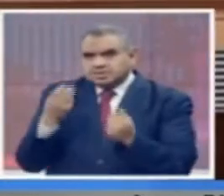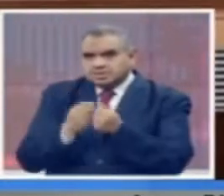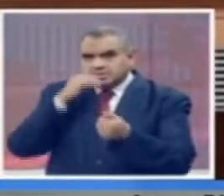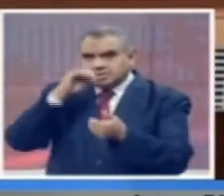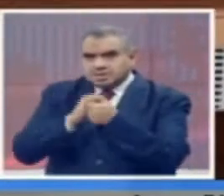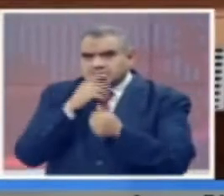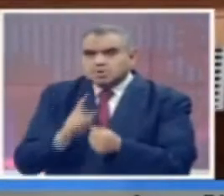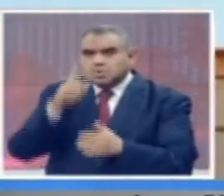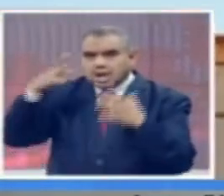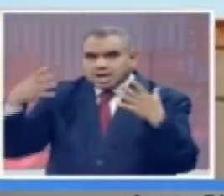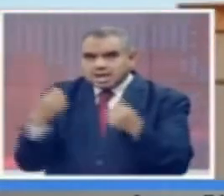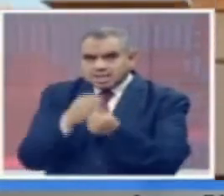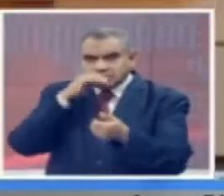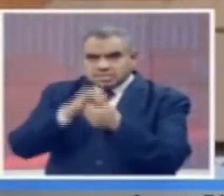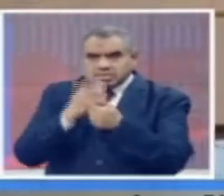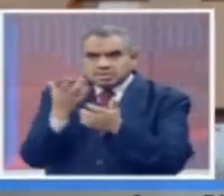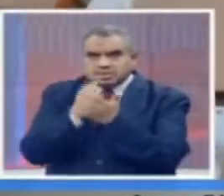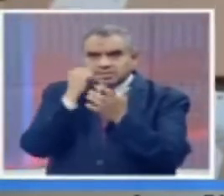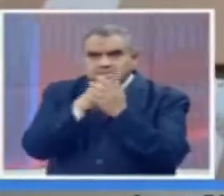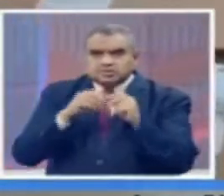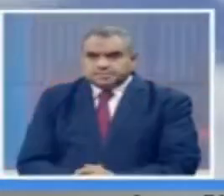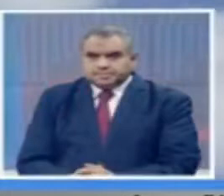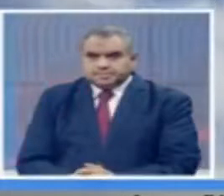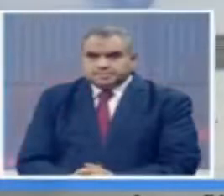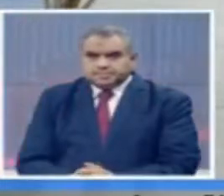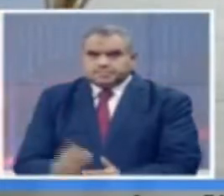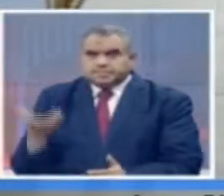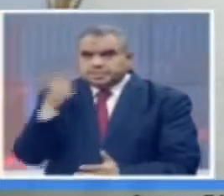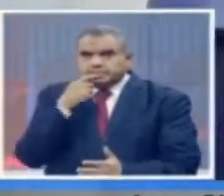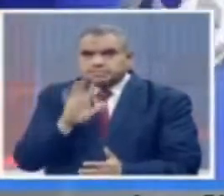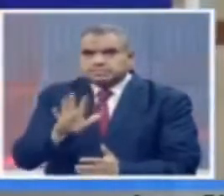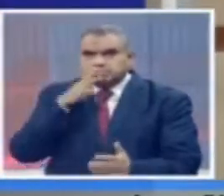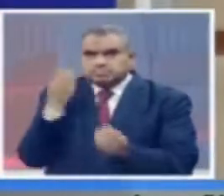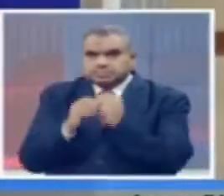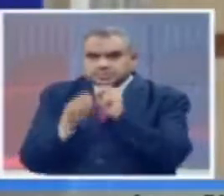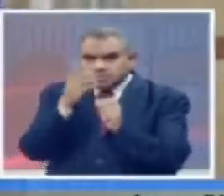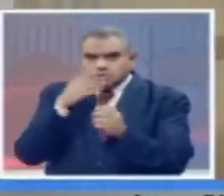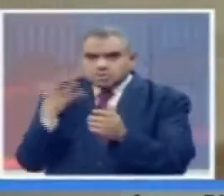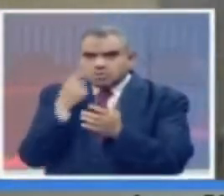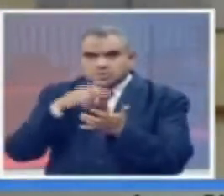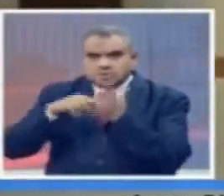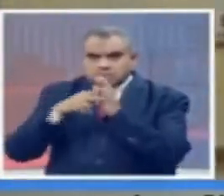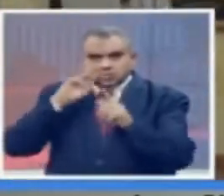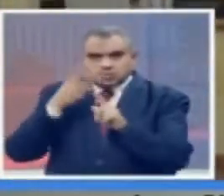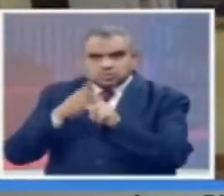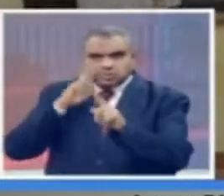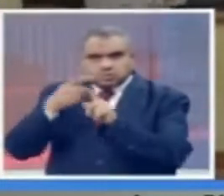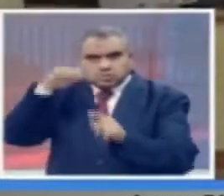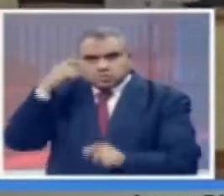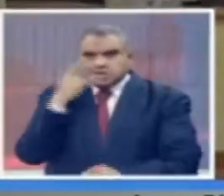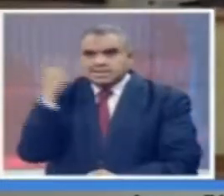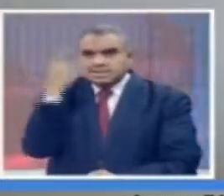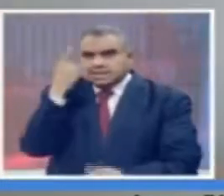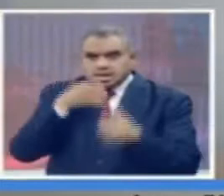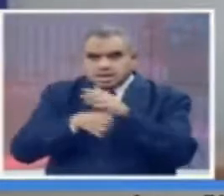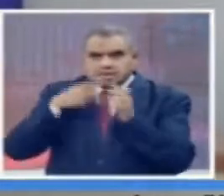النموذج الموحد الذي وضع للتطوير الشامل لها. ويعكس هذا التطوير الاهتمام الواضح الذي توليه وزارة الداخلية